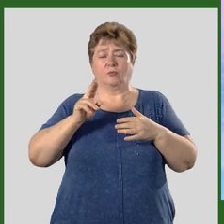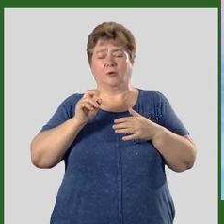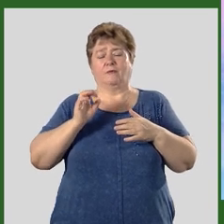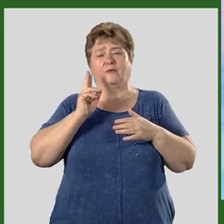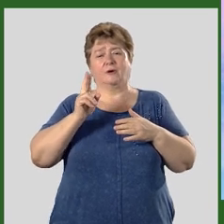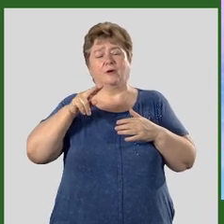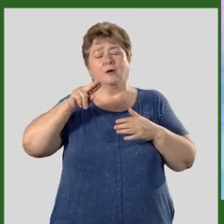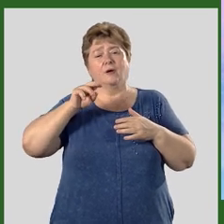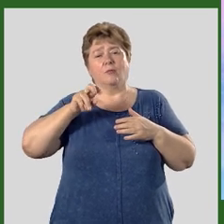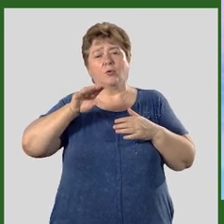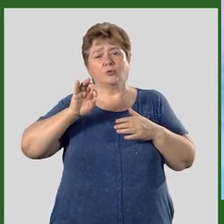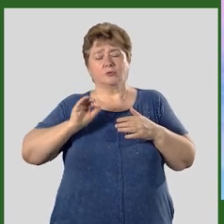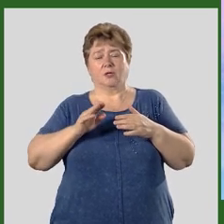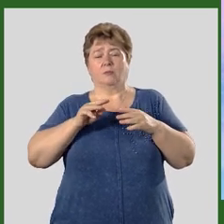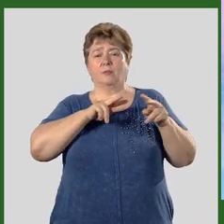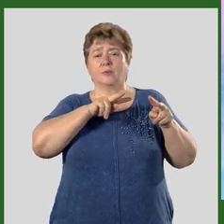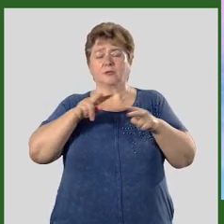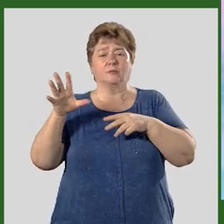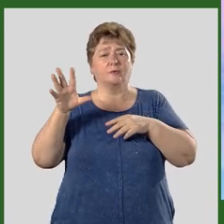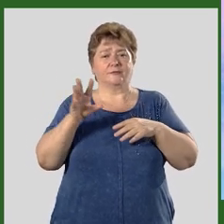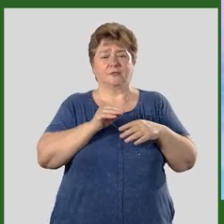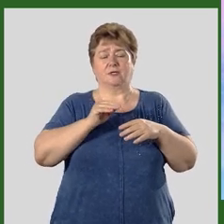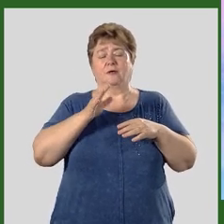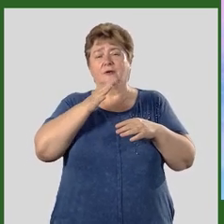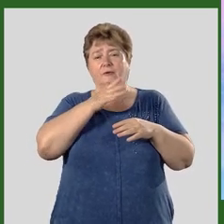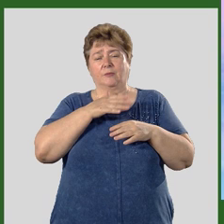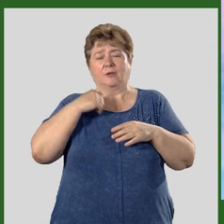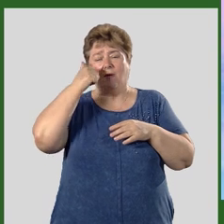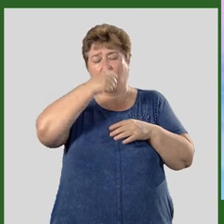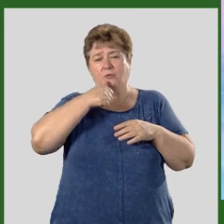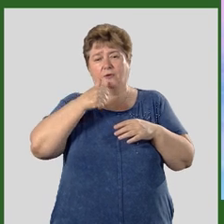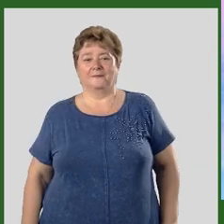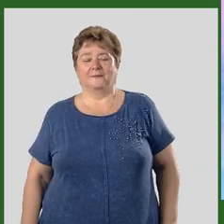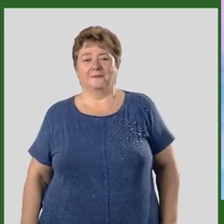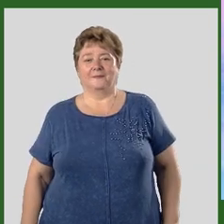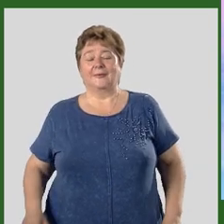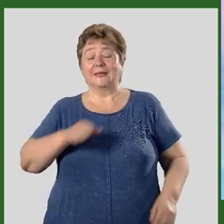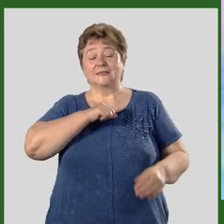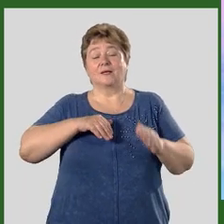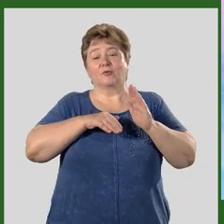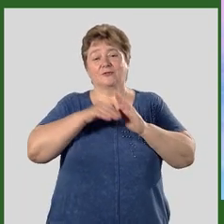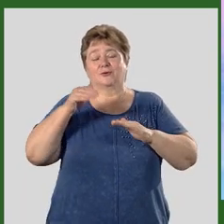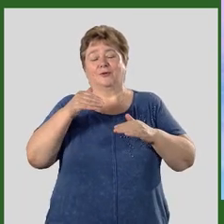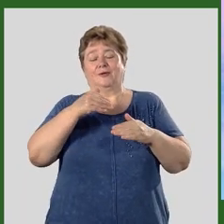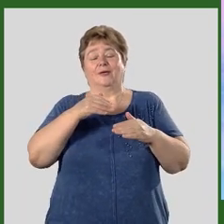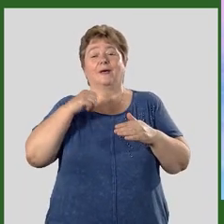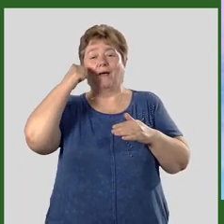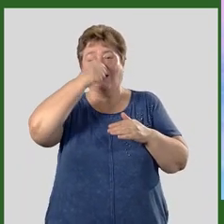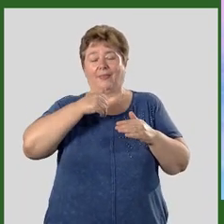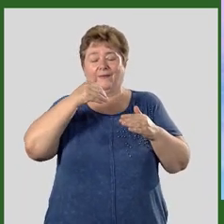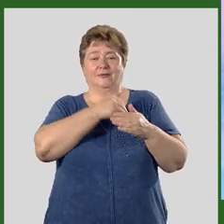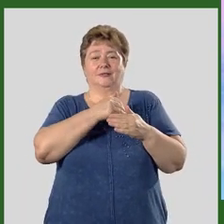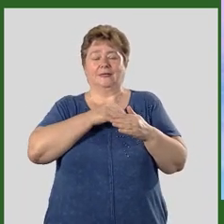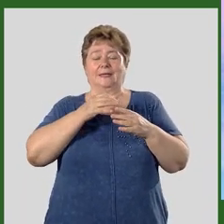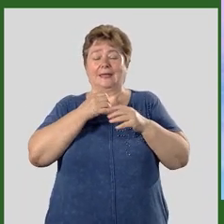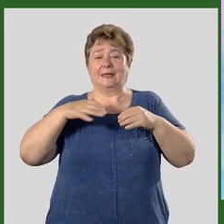полюсам прослеживается во все сезоны года. Самые высокие годовые